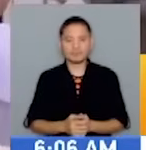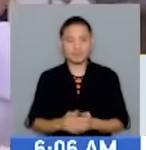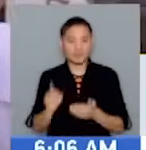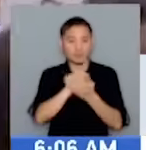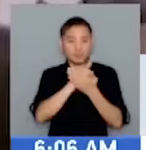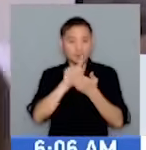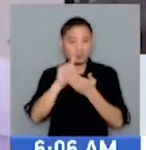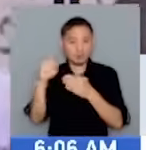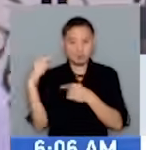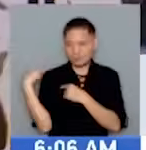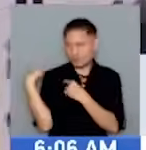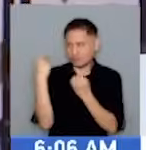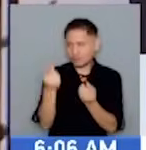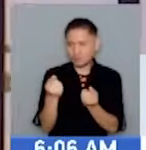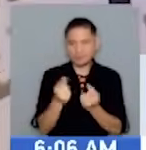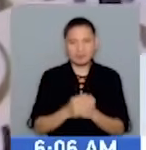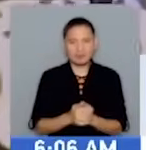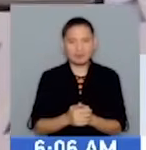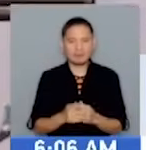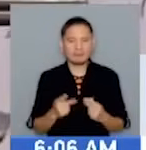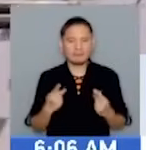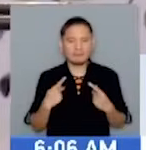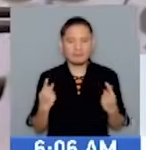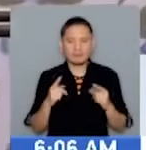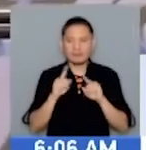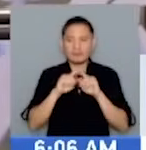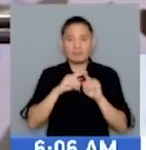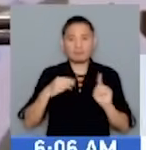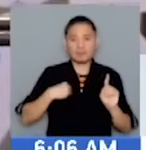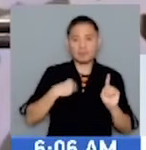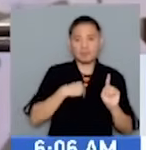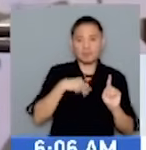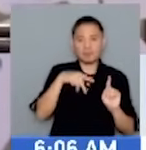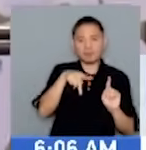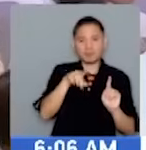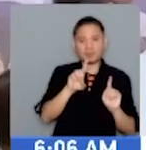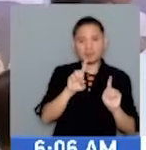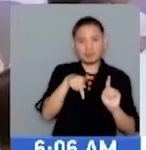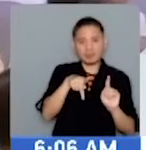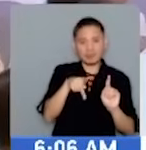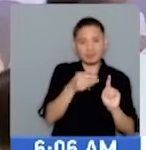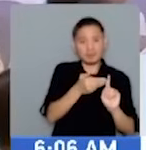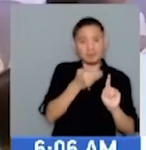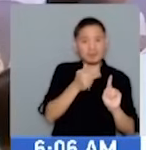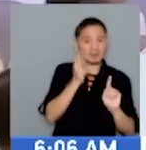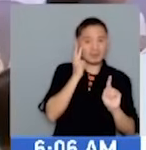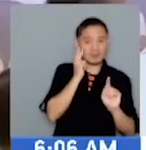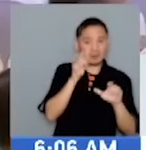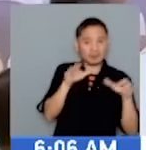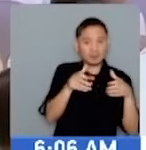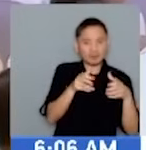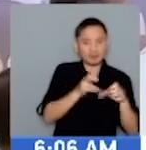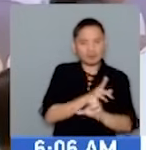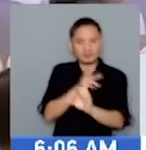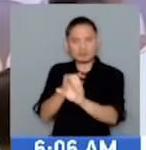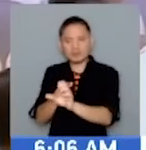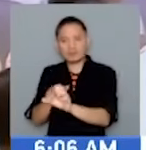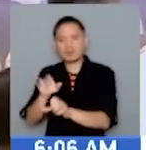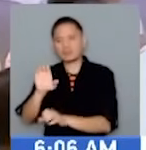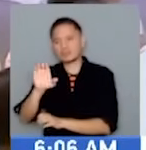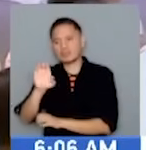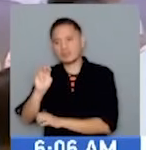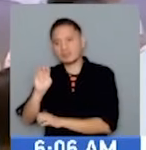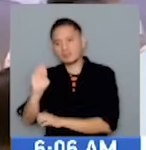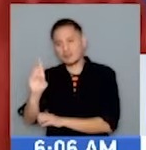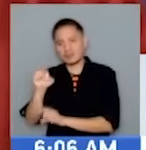na ring lumipat bakod na mga miyembro ng PDP laban ni dating Pangulong Duterte papunta sa Lakas CMD ni Romualdez. Sa gitna ito ng